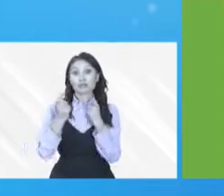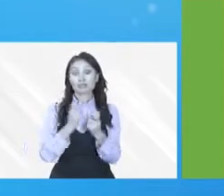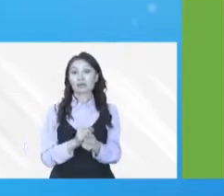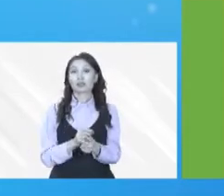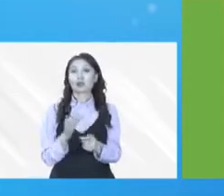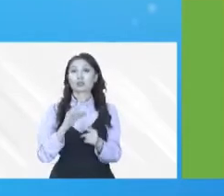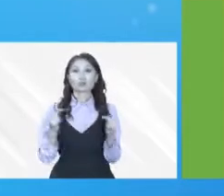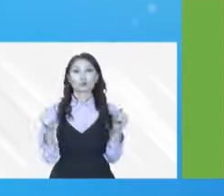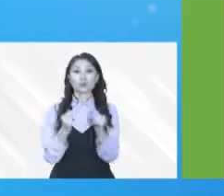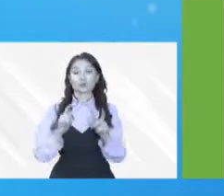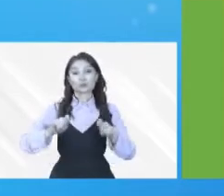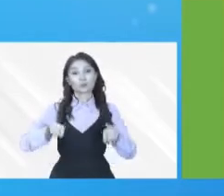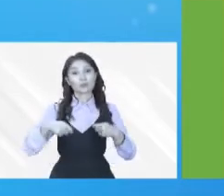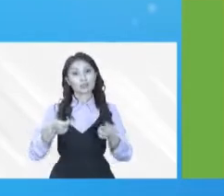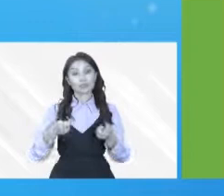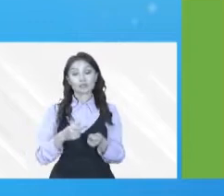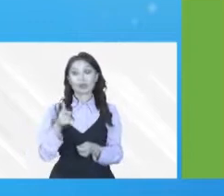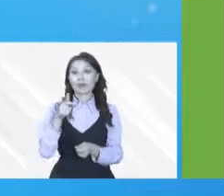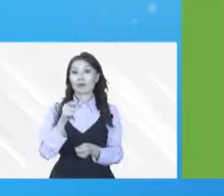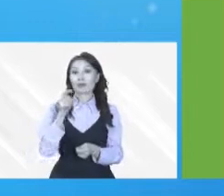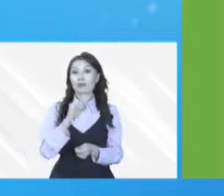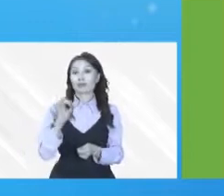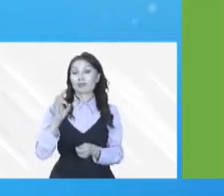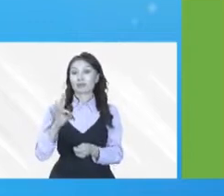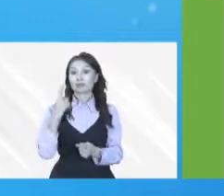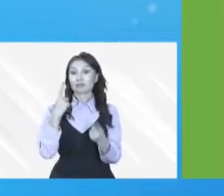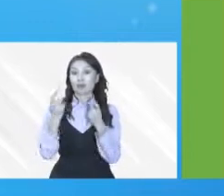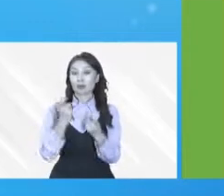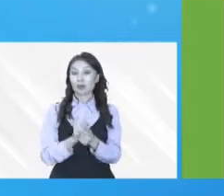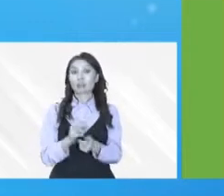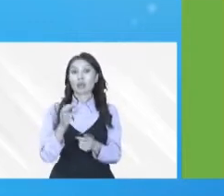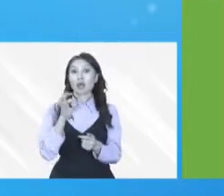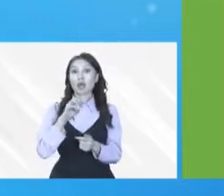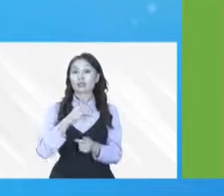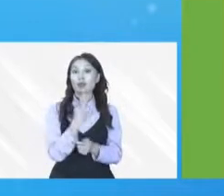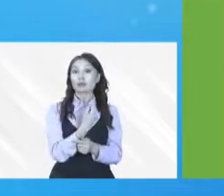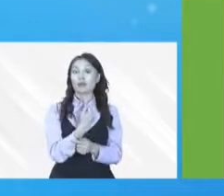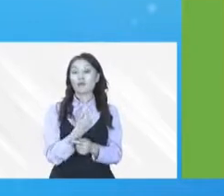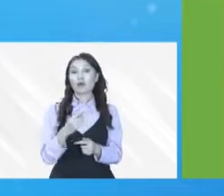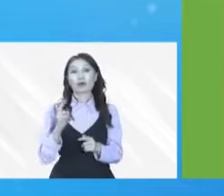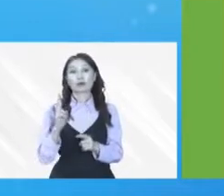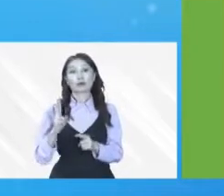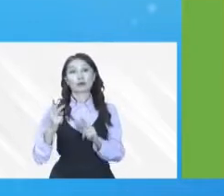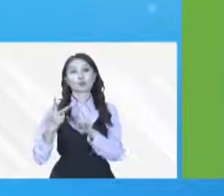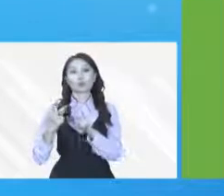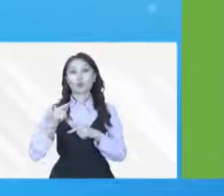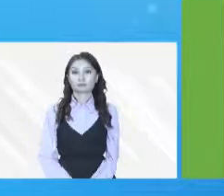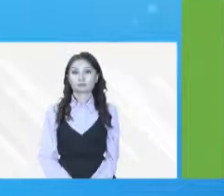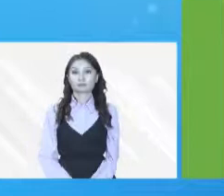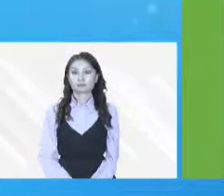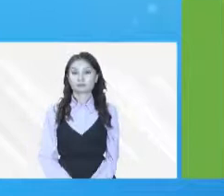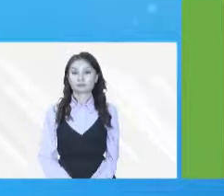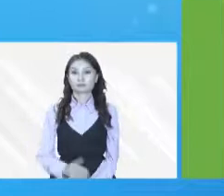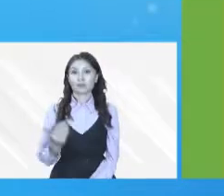и точную передачу генетической информации от одного поколения клеток к другому.